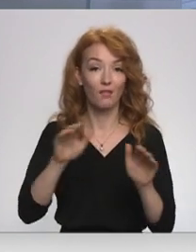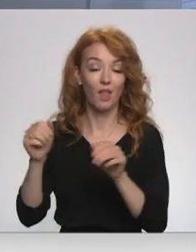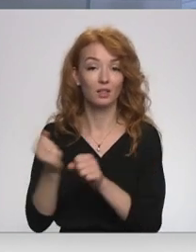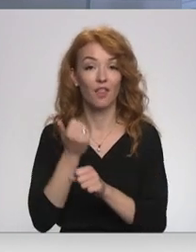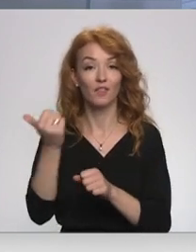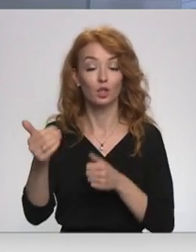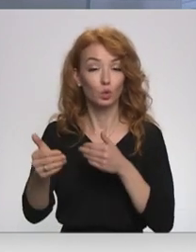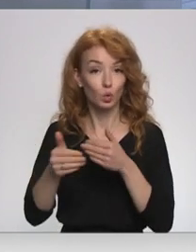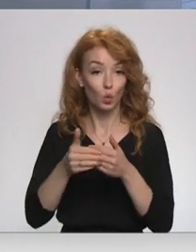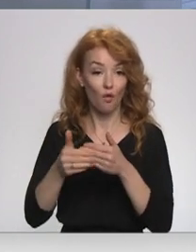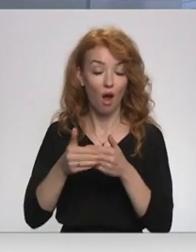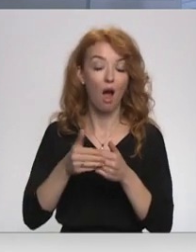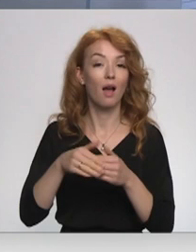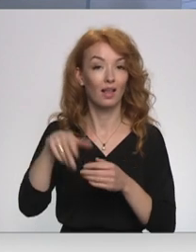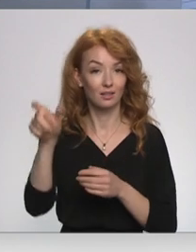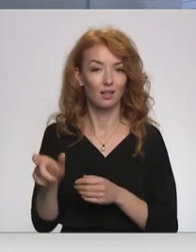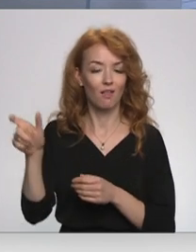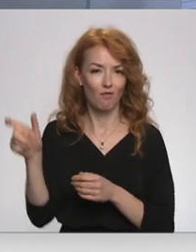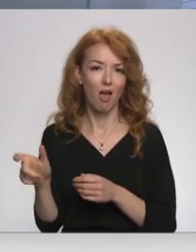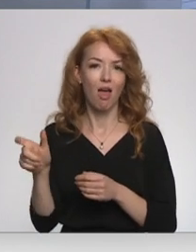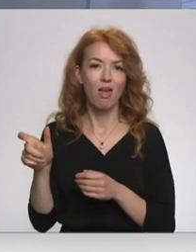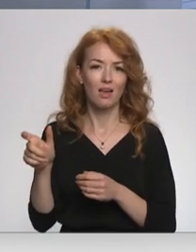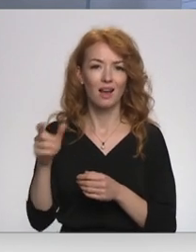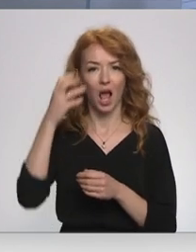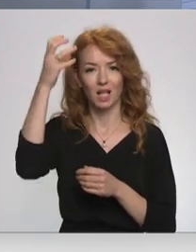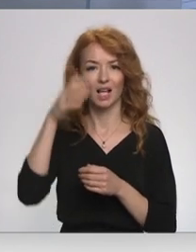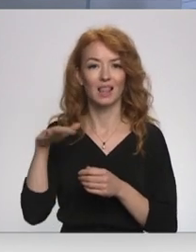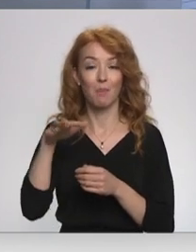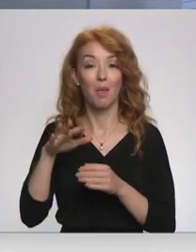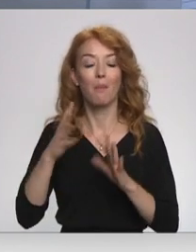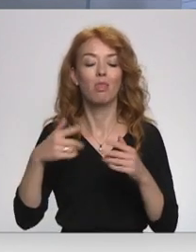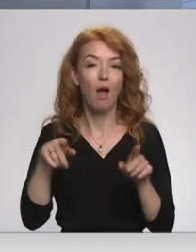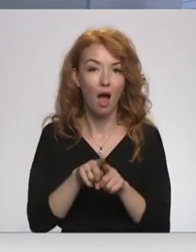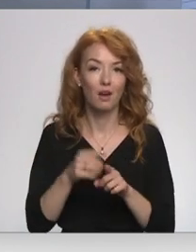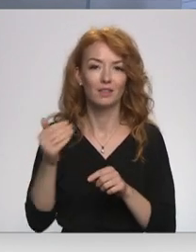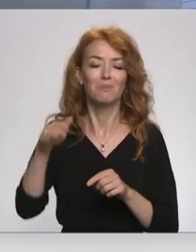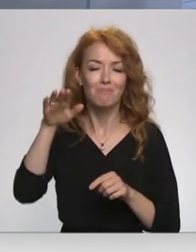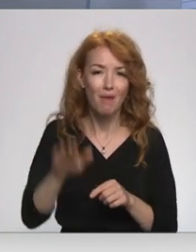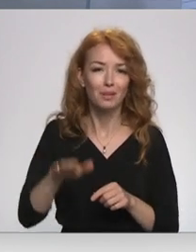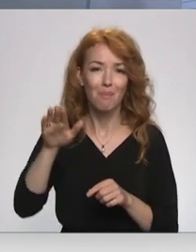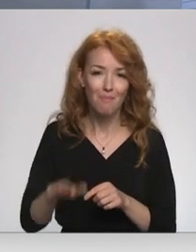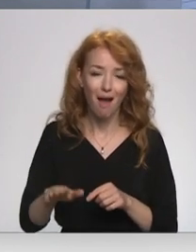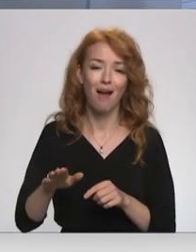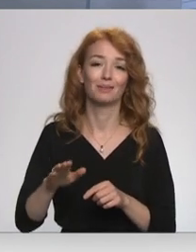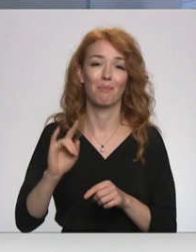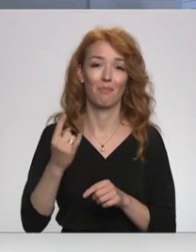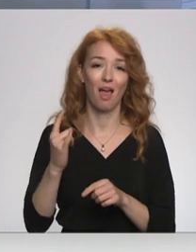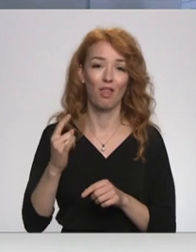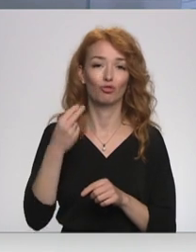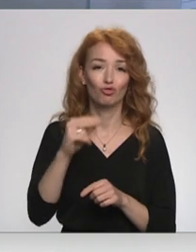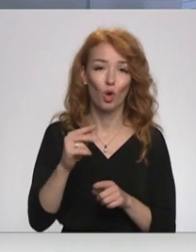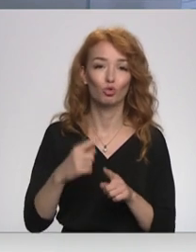viņas tuvākie cilvēki, karaliskās ģimenes locekļi, tostarp ieskaitot viņas mazbērnus, princu Džordžu